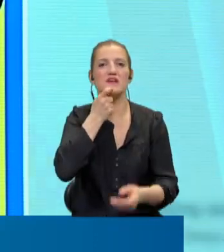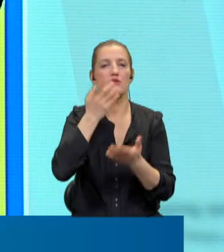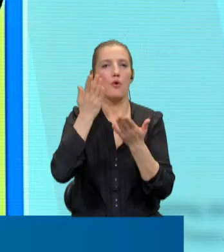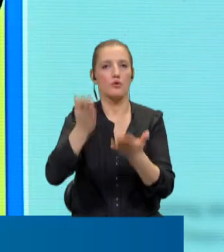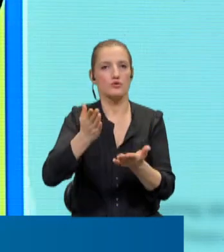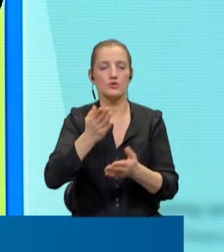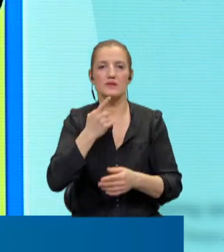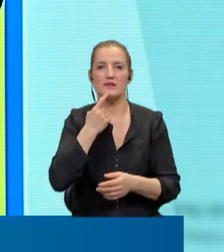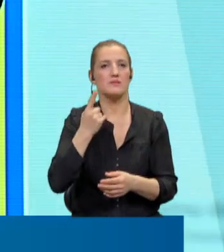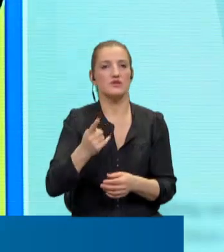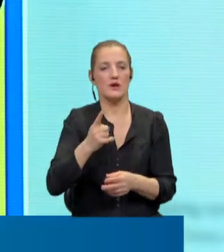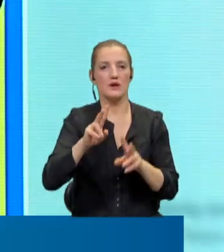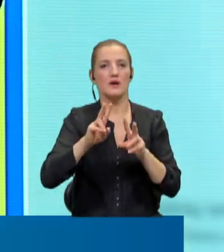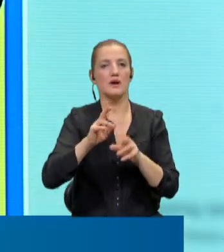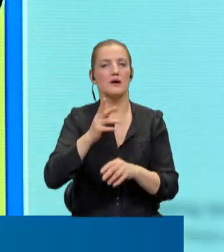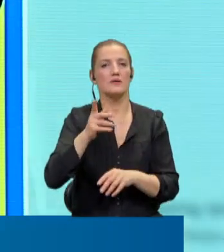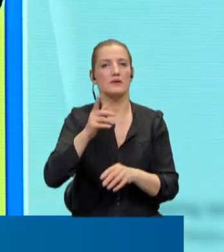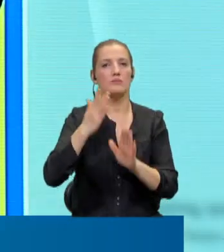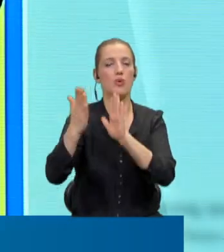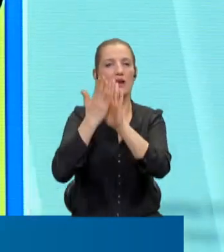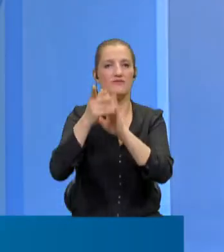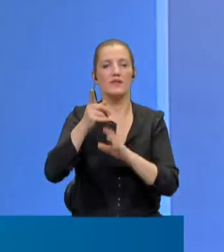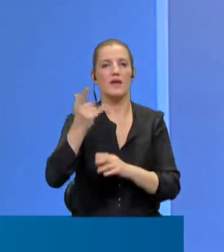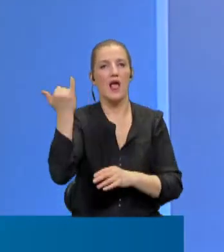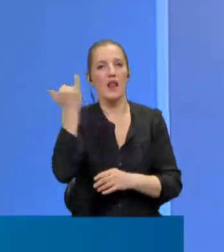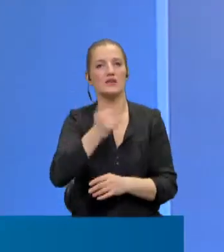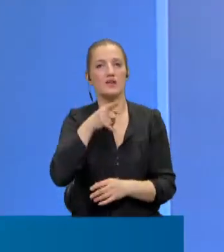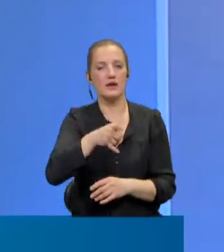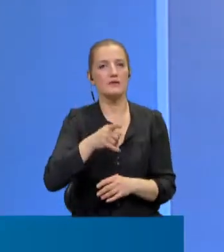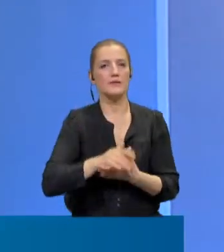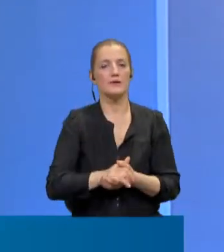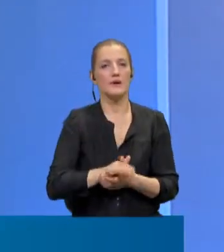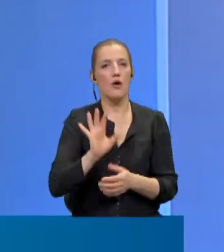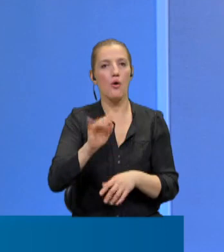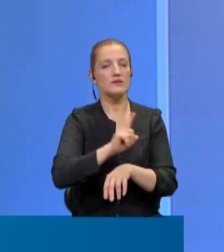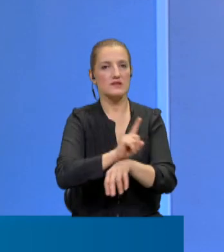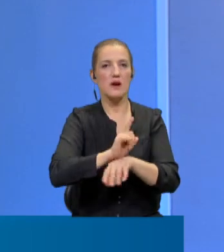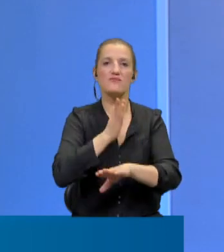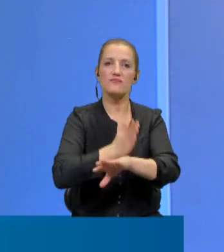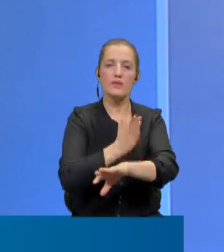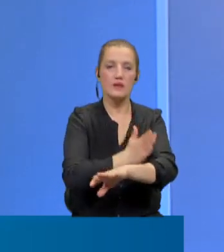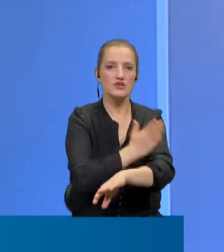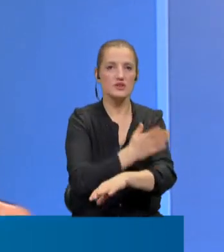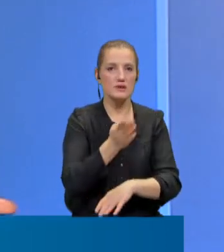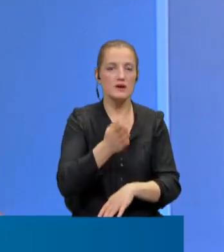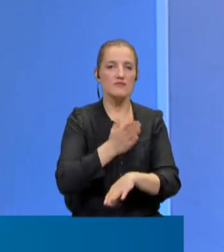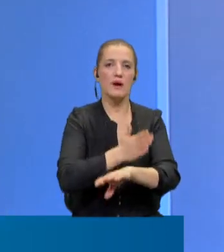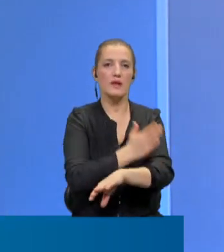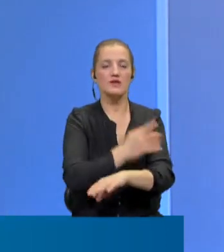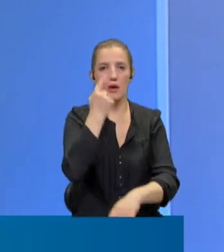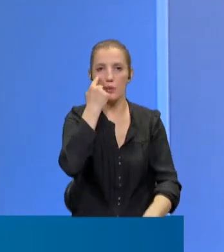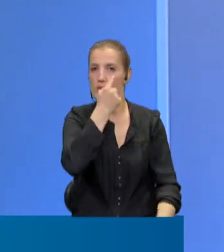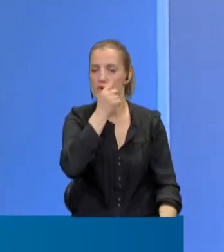denilmiş yine muhalefetten gelen eleştiriler bu şekil İyi o zaman bir vatandaş vatandaşın